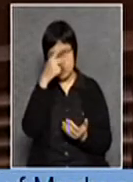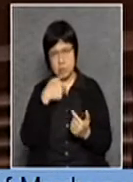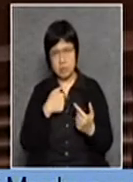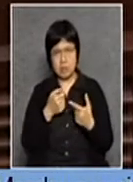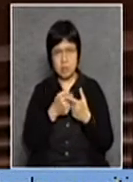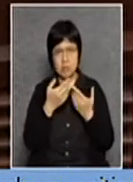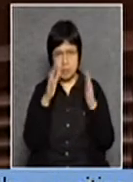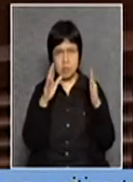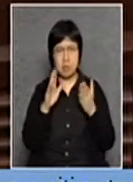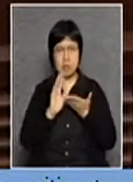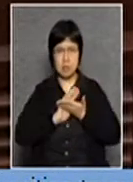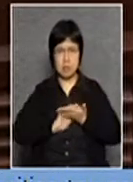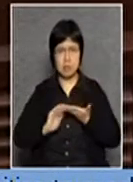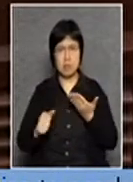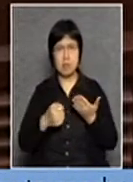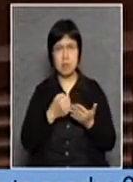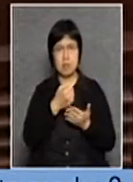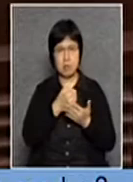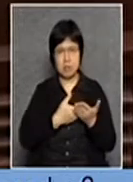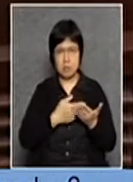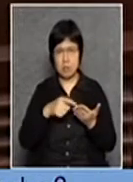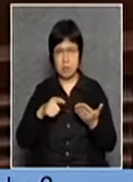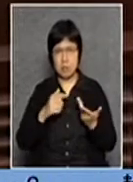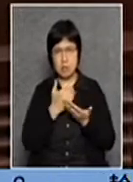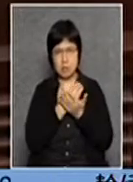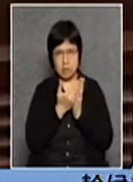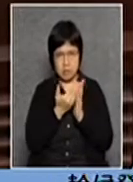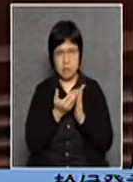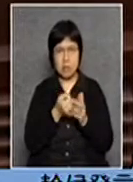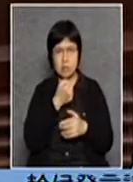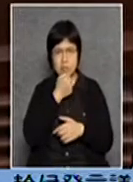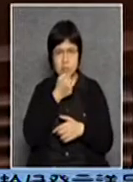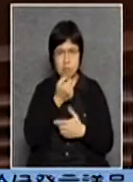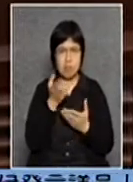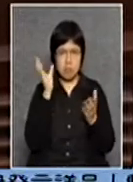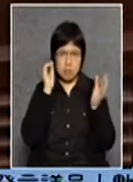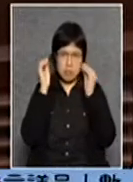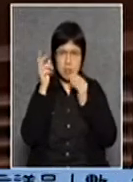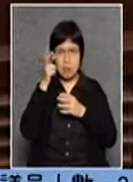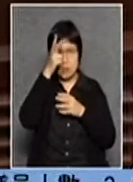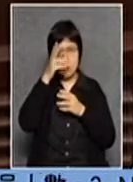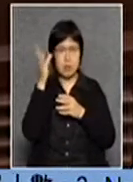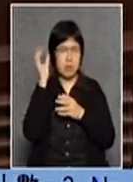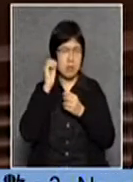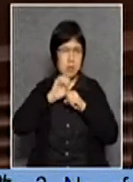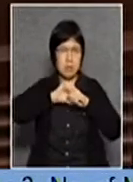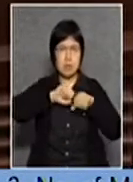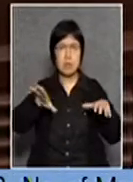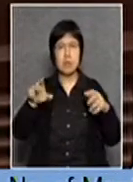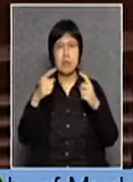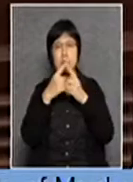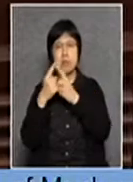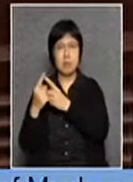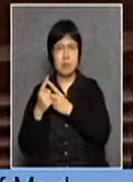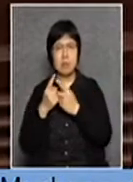和具透明度的原則，通過多種的媒體和渠道，將政府的消息傳遞給市民大眾。議